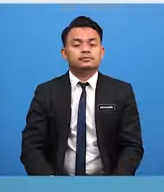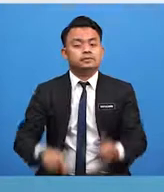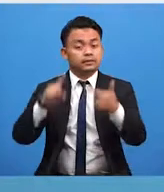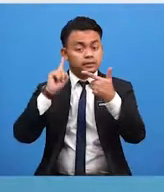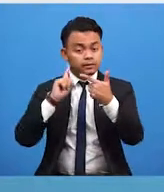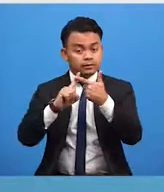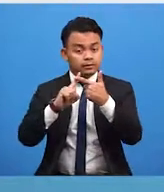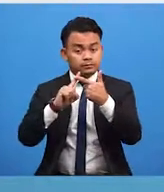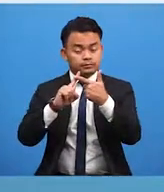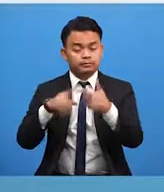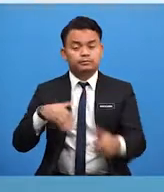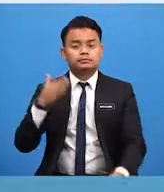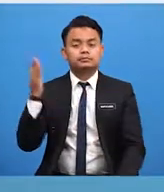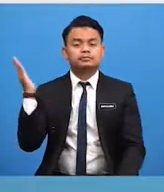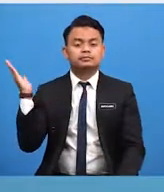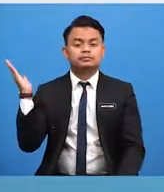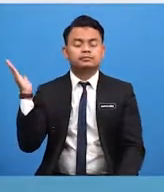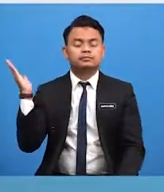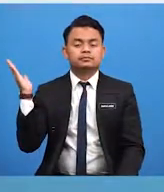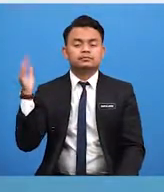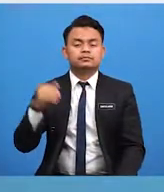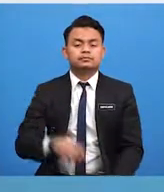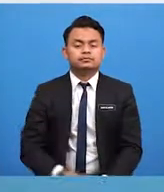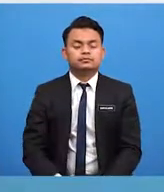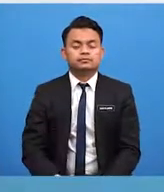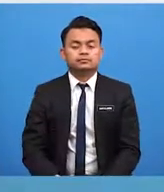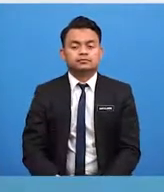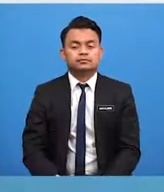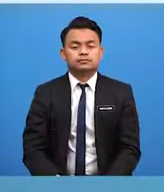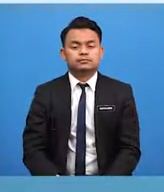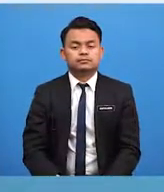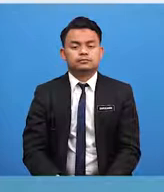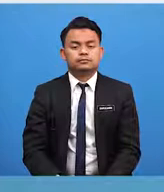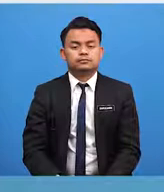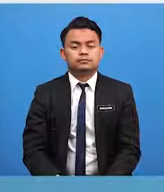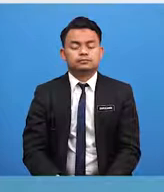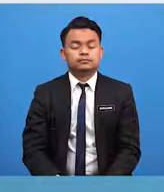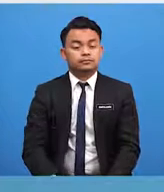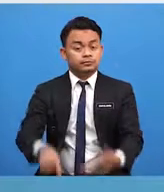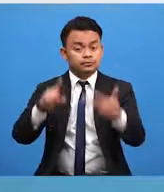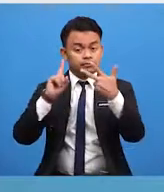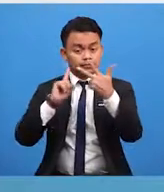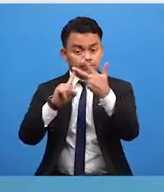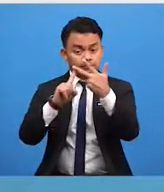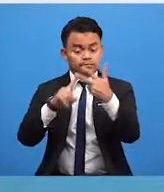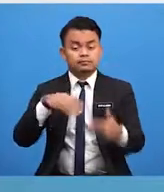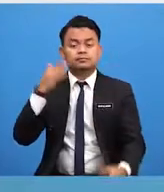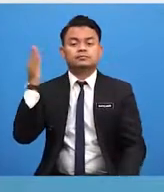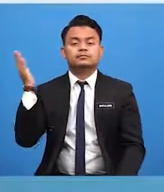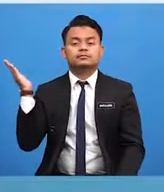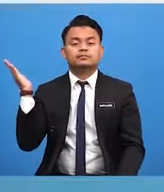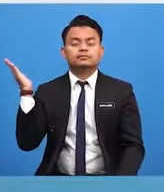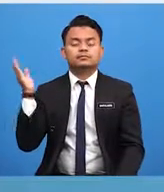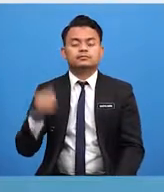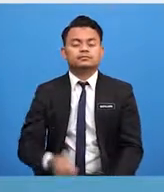Kedua, menyediakan sachet mengikut langkah-langkah yang betul. Ketiga, merebus